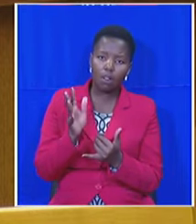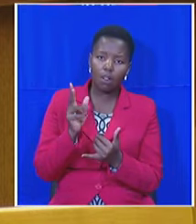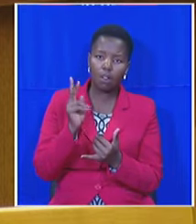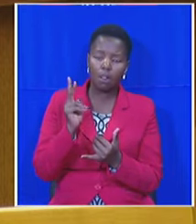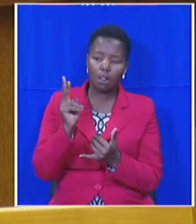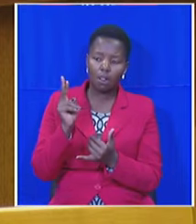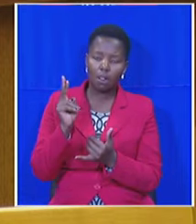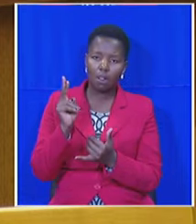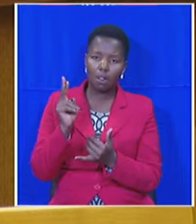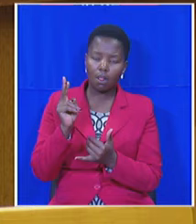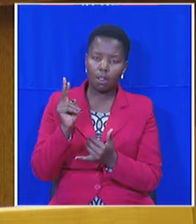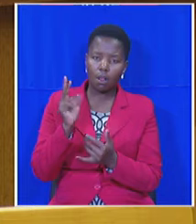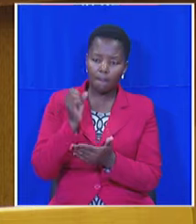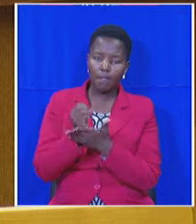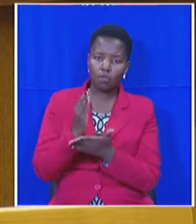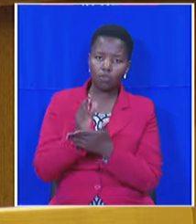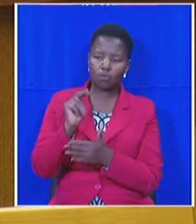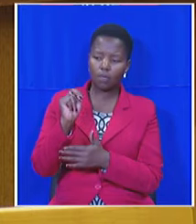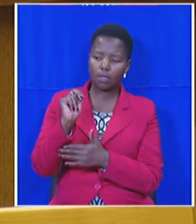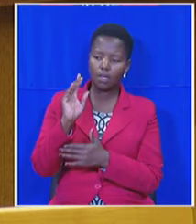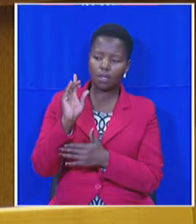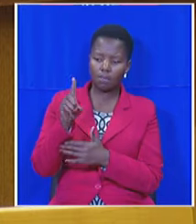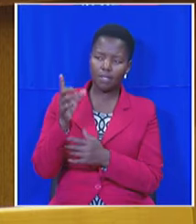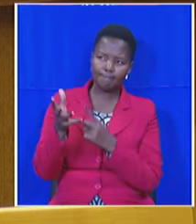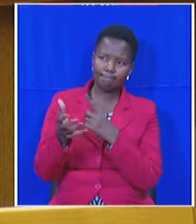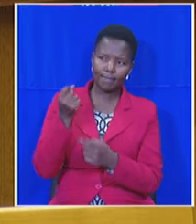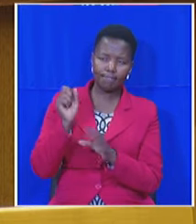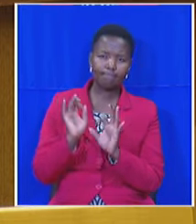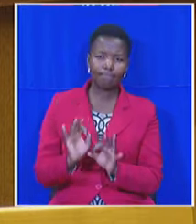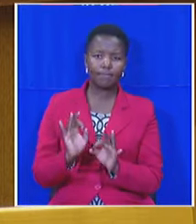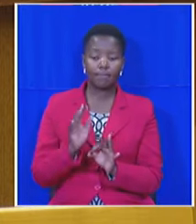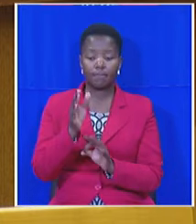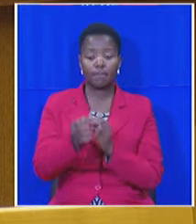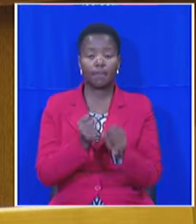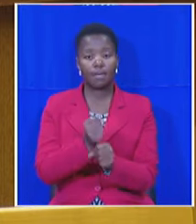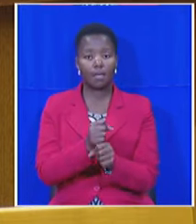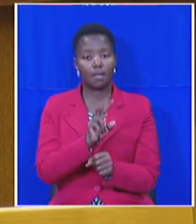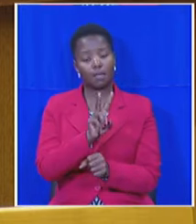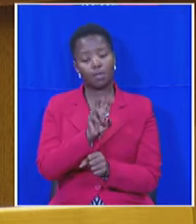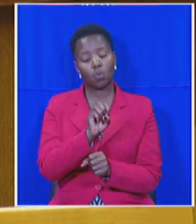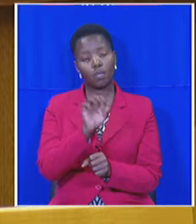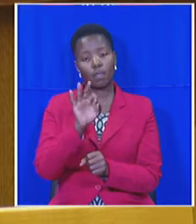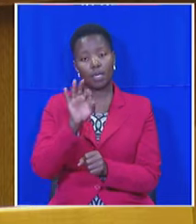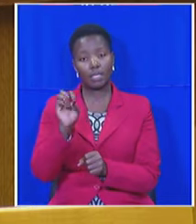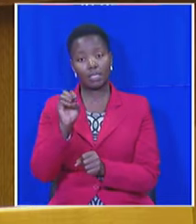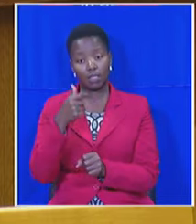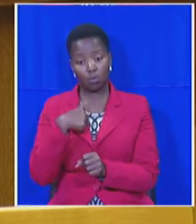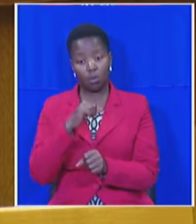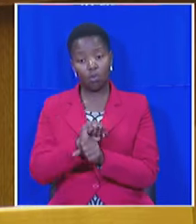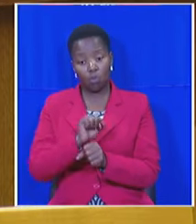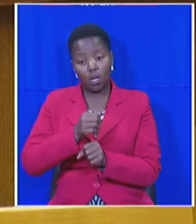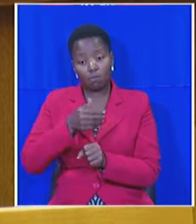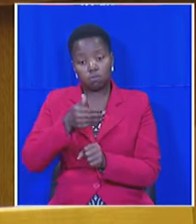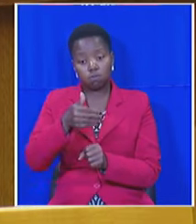Siyabona ukuthi eminyakeni ngo-2030 ngempela siyizwe uma ngase silandele lo hlahlo zimali, silandele lezi inhlelo